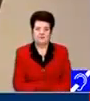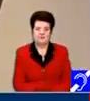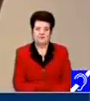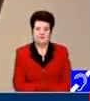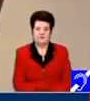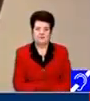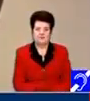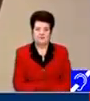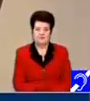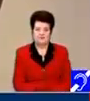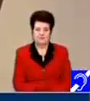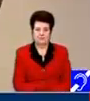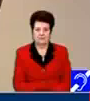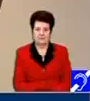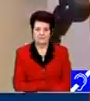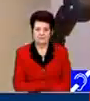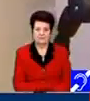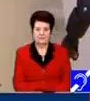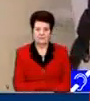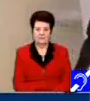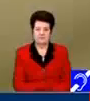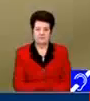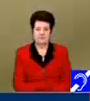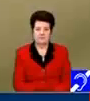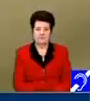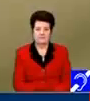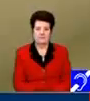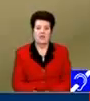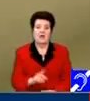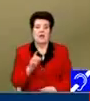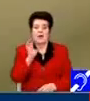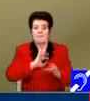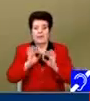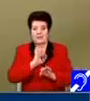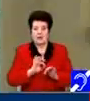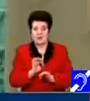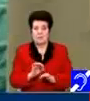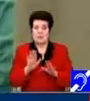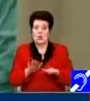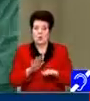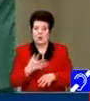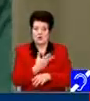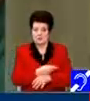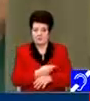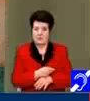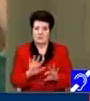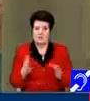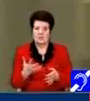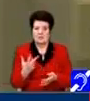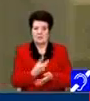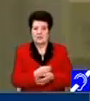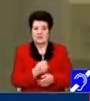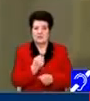at det blir så mye endringer, men vi håper jo. Medicamentul se administrează local și, în cazul micuței, injecția a